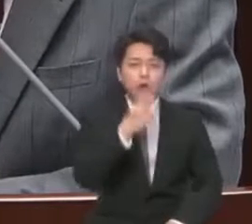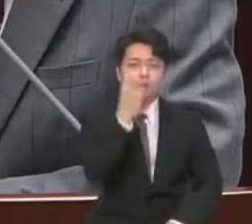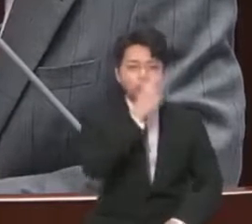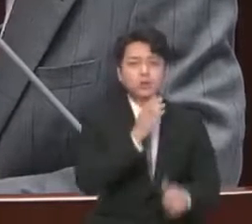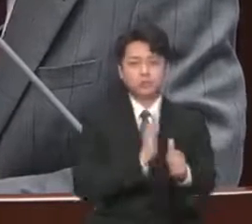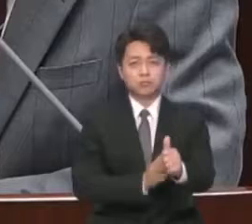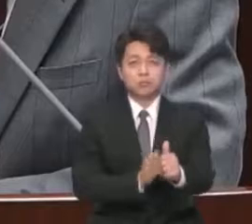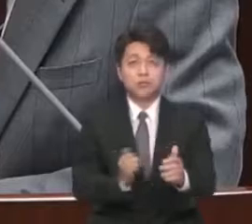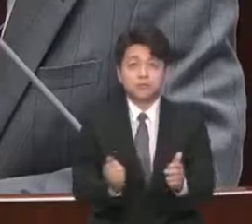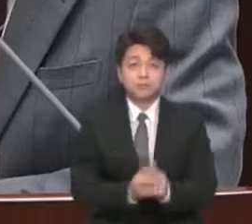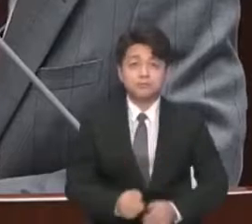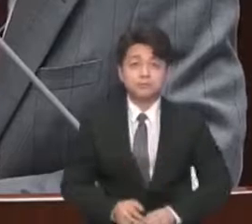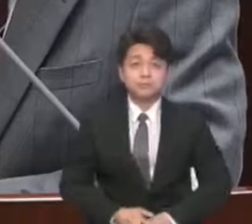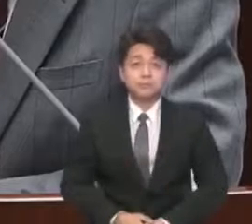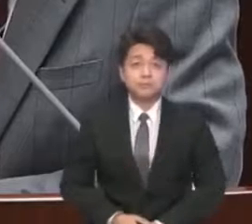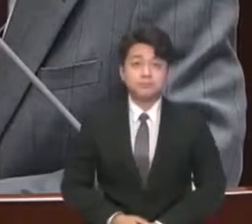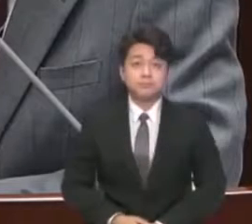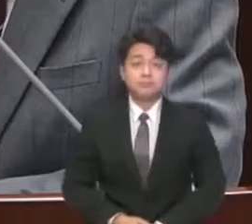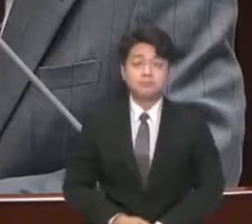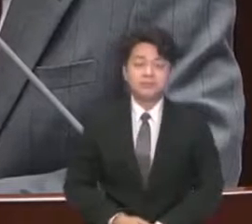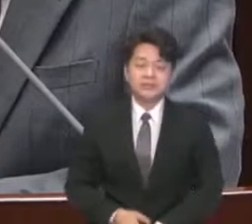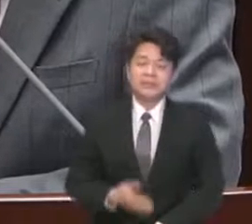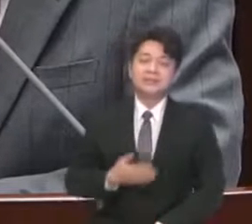제가 이야기는 10일 국방부 발표를 했고요.